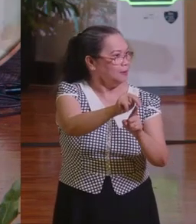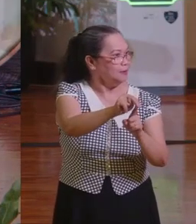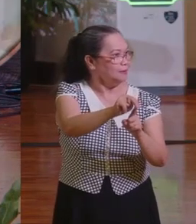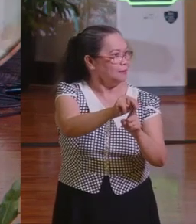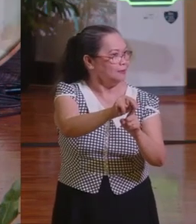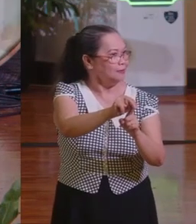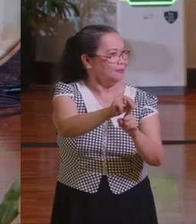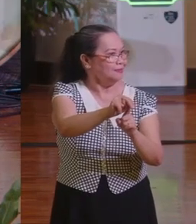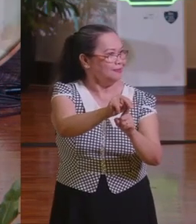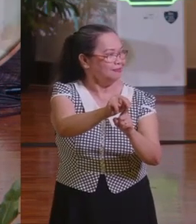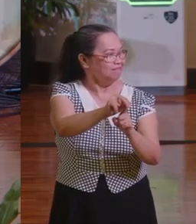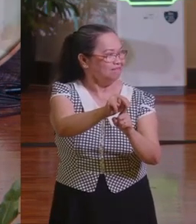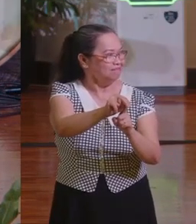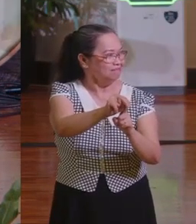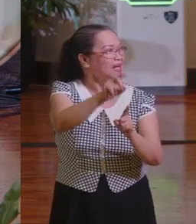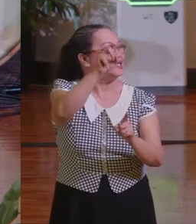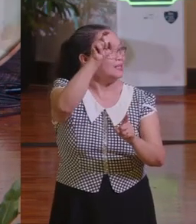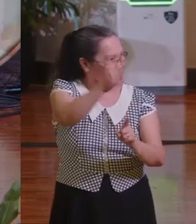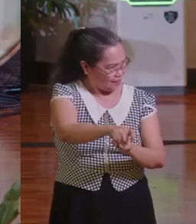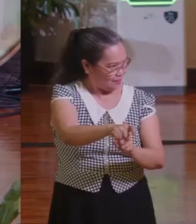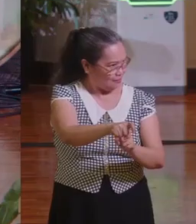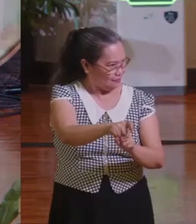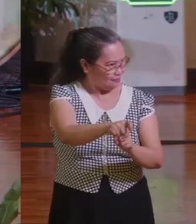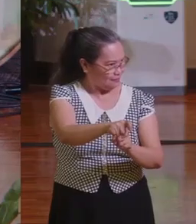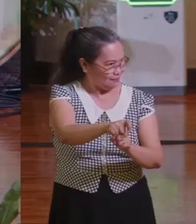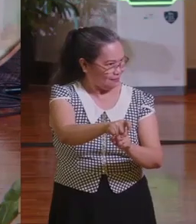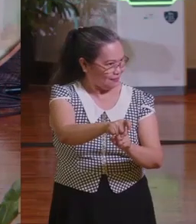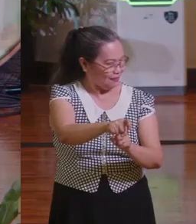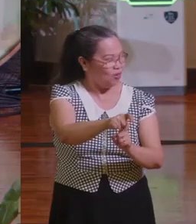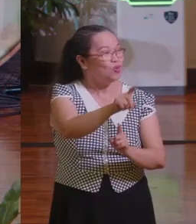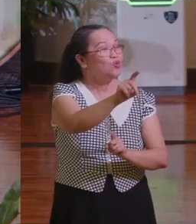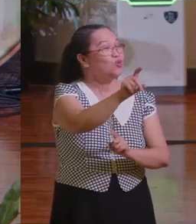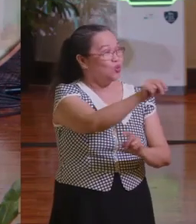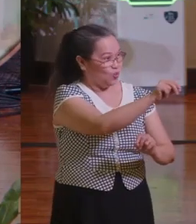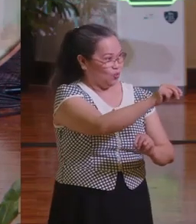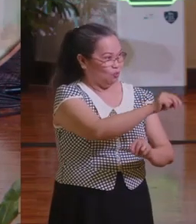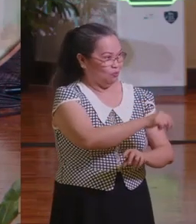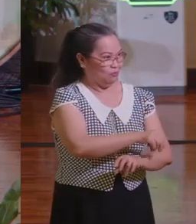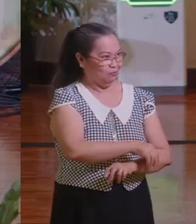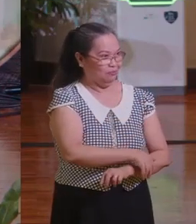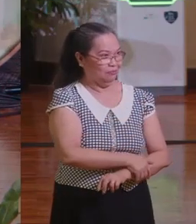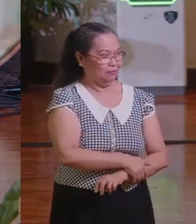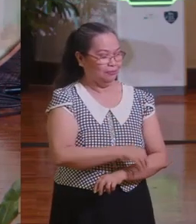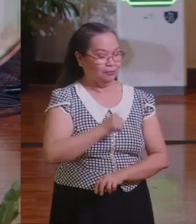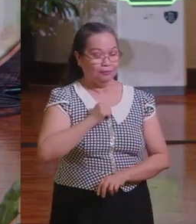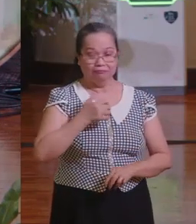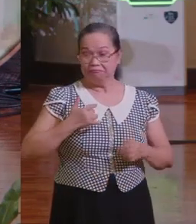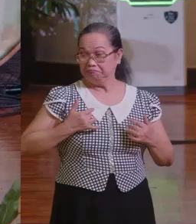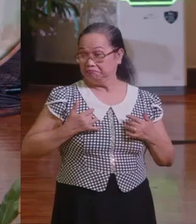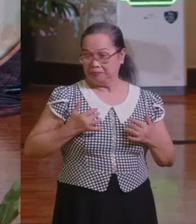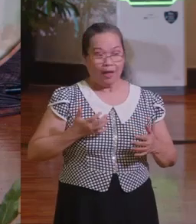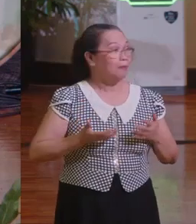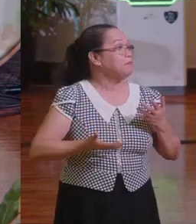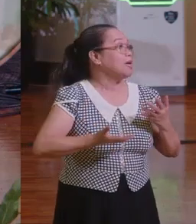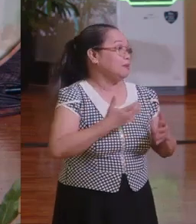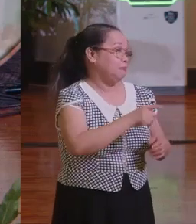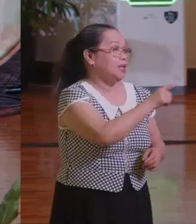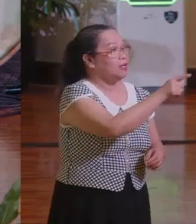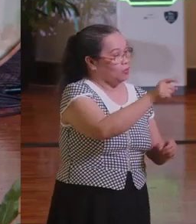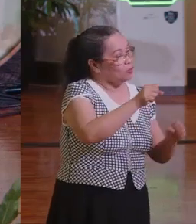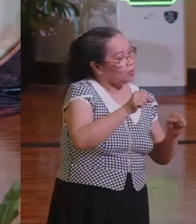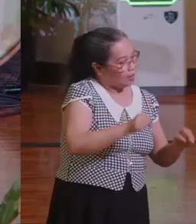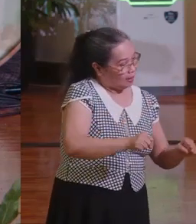Ang ibig sabihin po ng kailangan, should. Gawin ninyo. Hindi siya might.